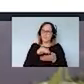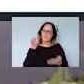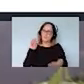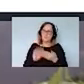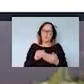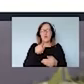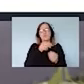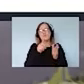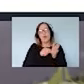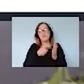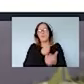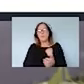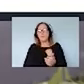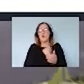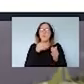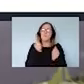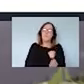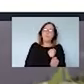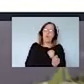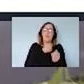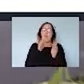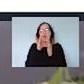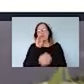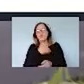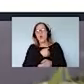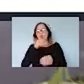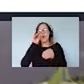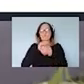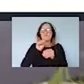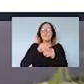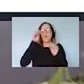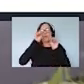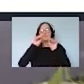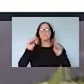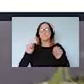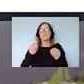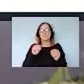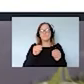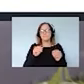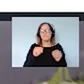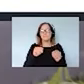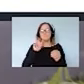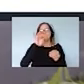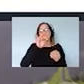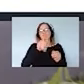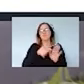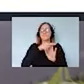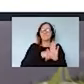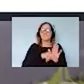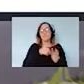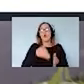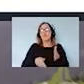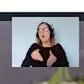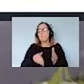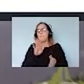często w bibliotece, czy w szkole, czy w domu kultury uczymy dzieci programowania za pomocą sprzętu, który tam jest, na przykład konkretnego robota,